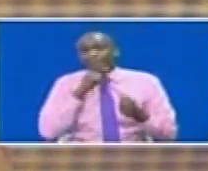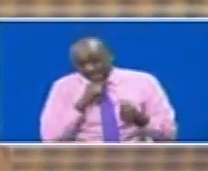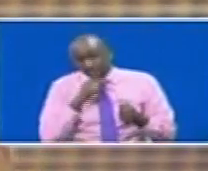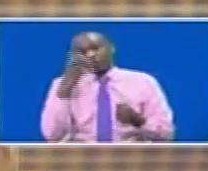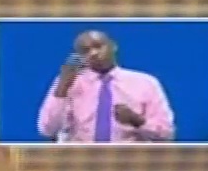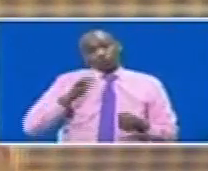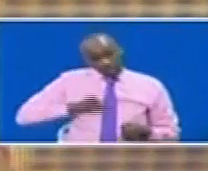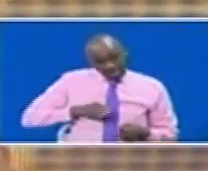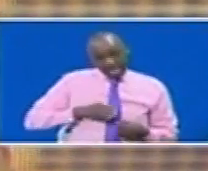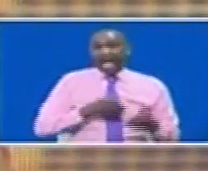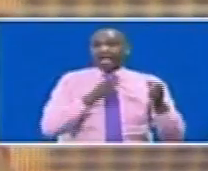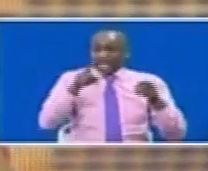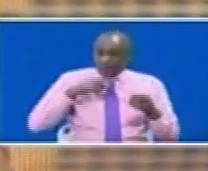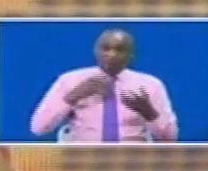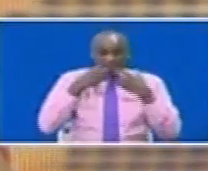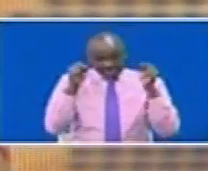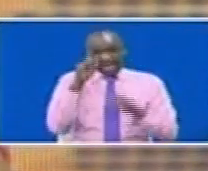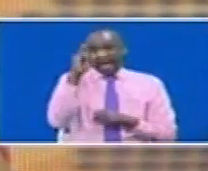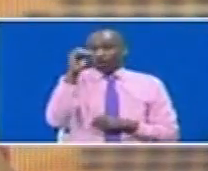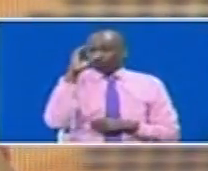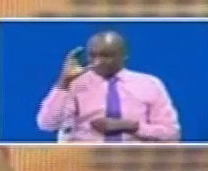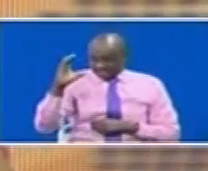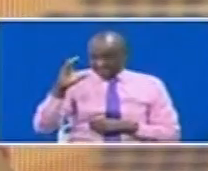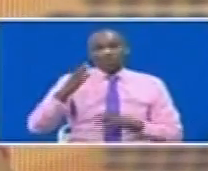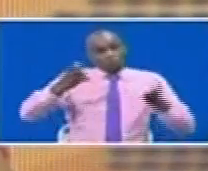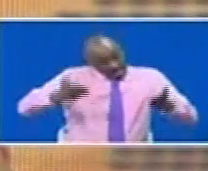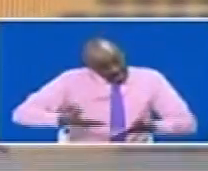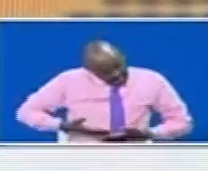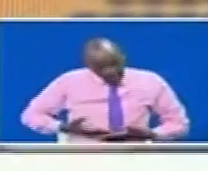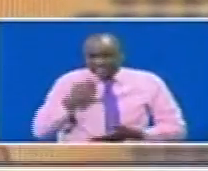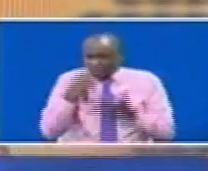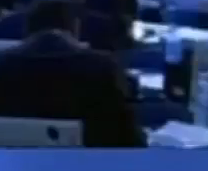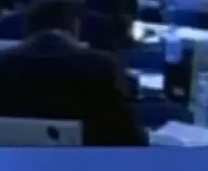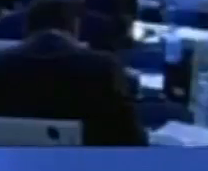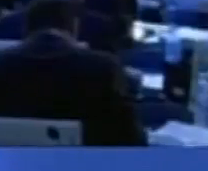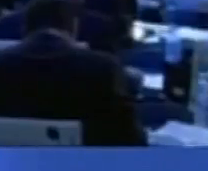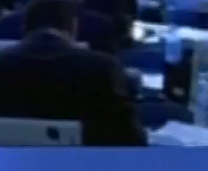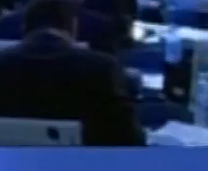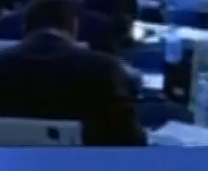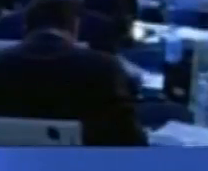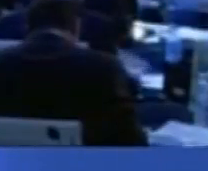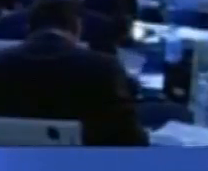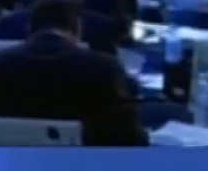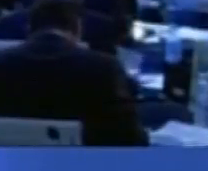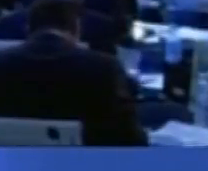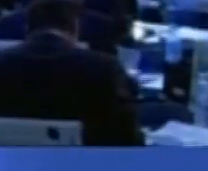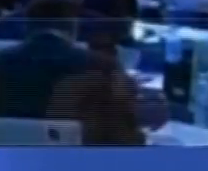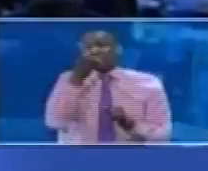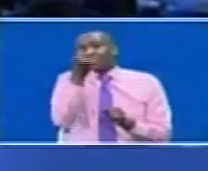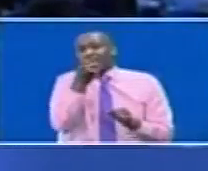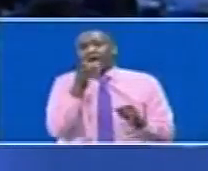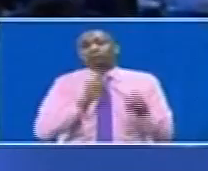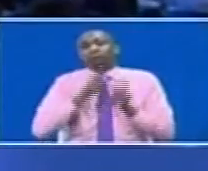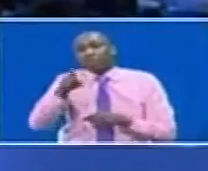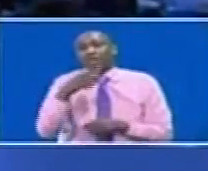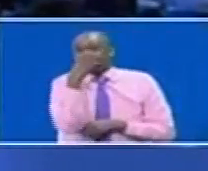4 ilipokewa na rais wa IOC Thomas Bach na kutambulishwa kwa kamati hiyo. Kati ya wanariadha hao,